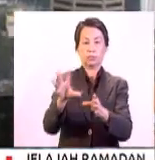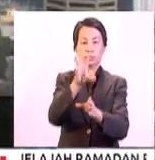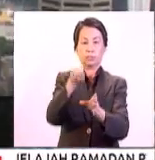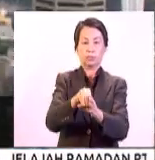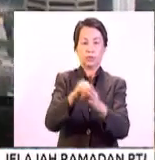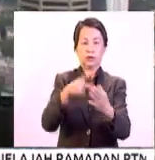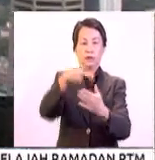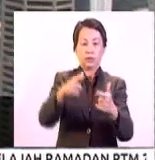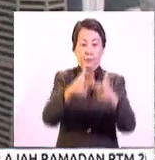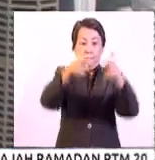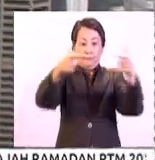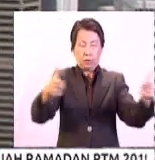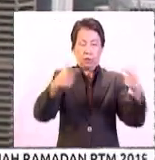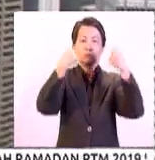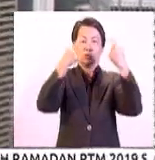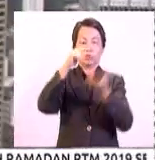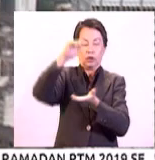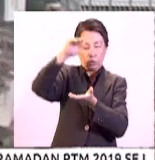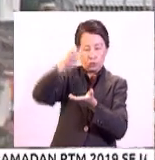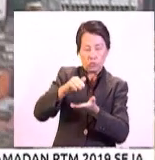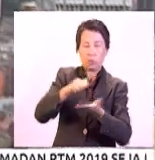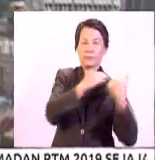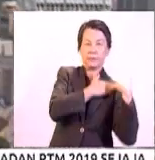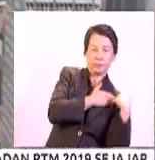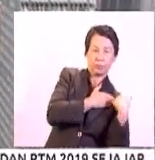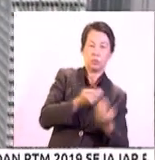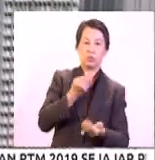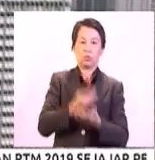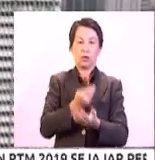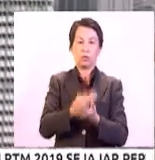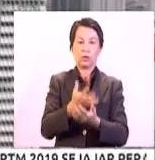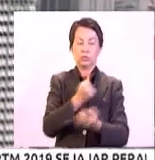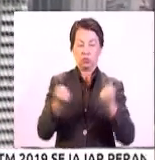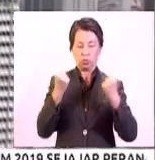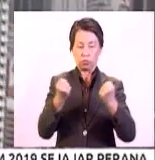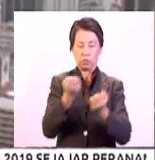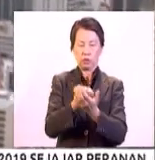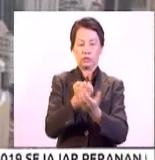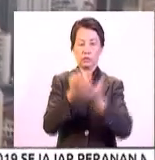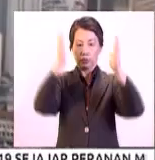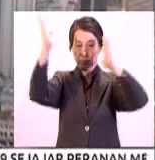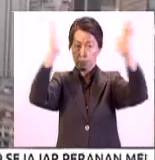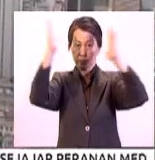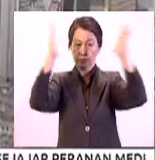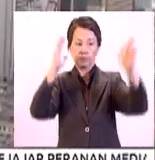membabitkan projek mega, berjaya mengurangkan beban kewangan dan mengukuhkan ekonomi negara.